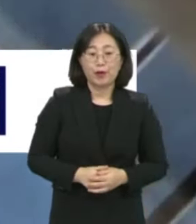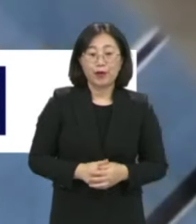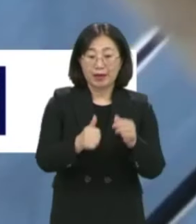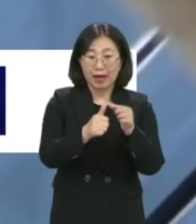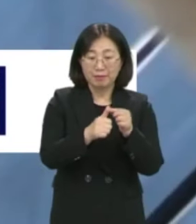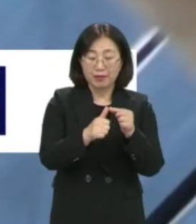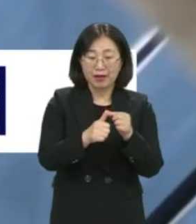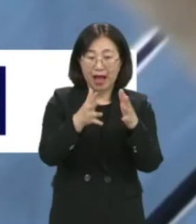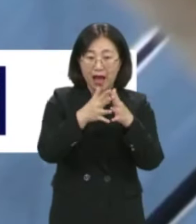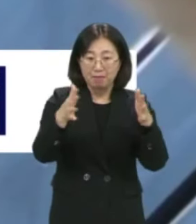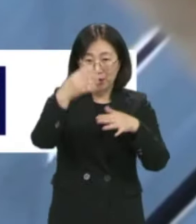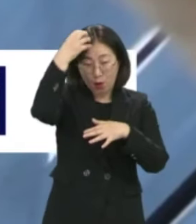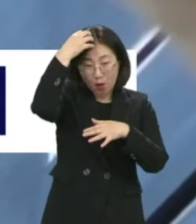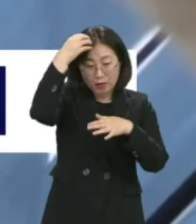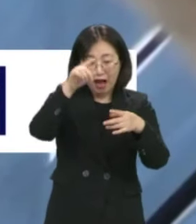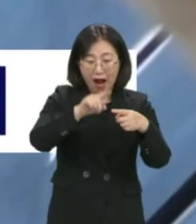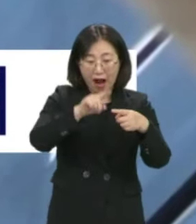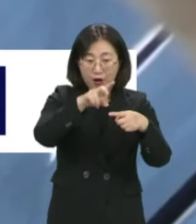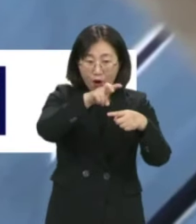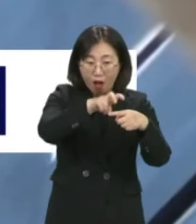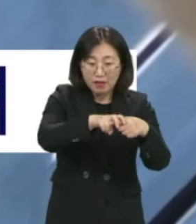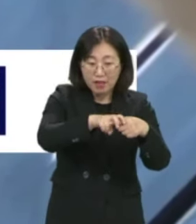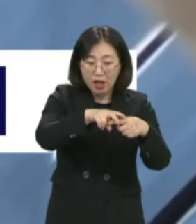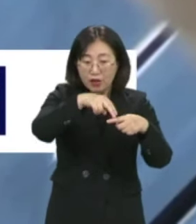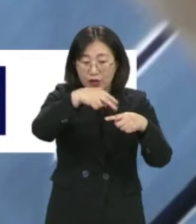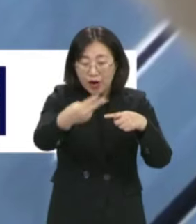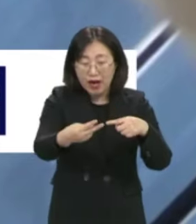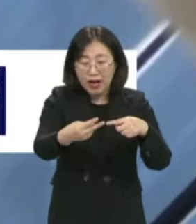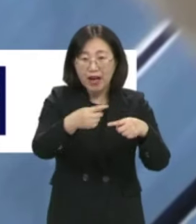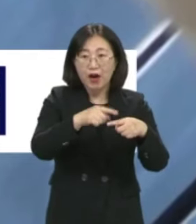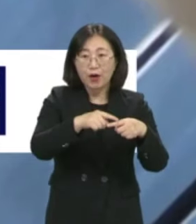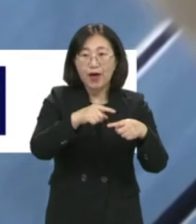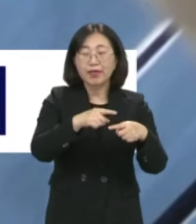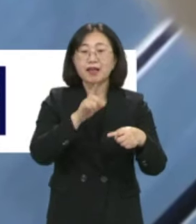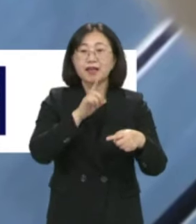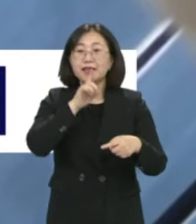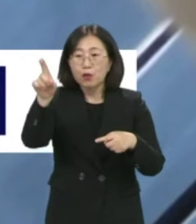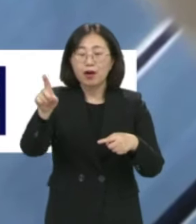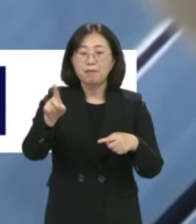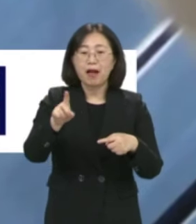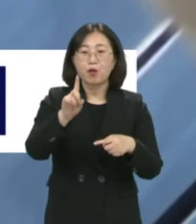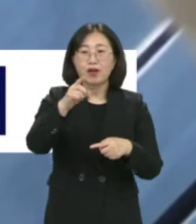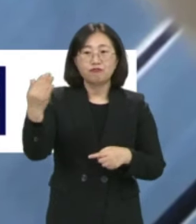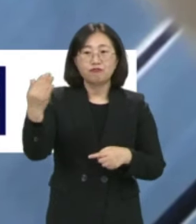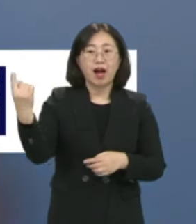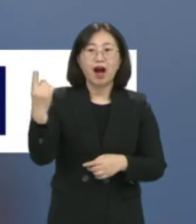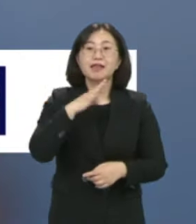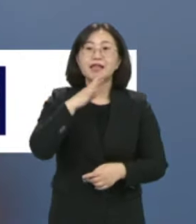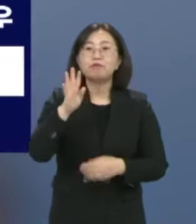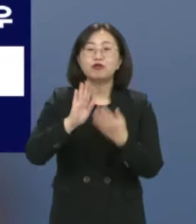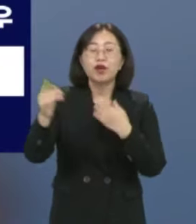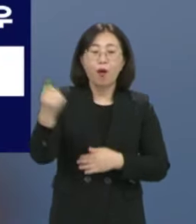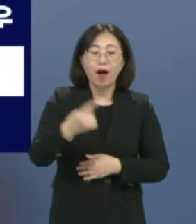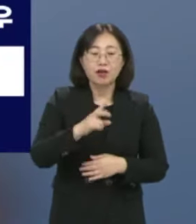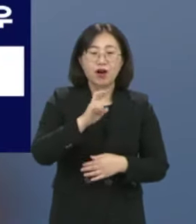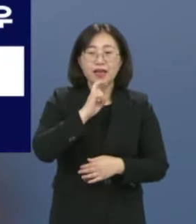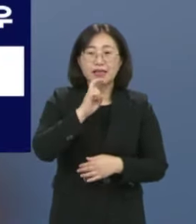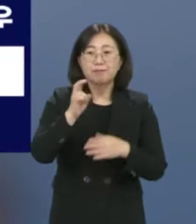남성이 아파트 옥상 난간에 걸터앉아 뛰어내리려고 한다는 신고를 받고 4분 만에 출동한 뒤 20분 만에